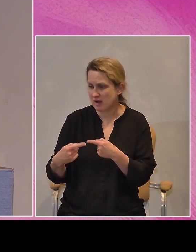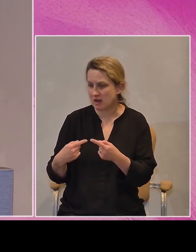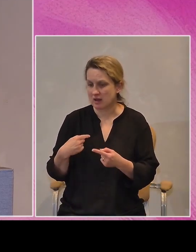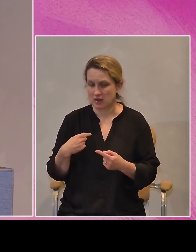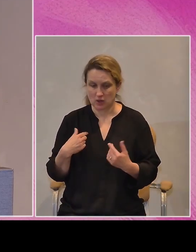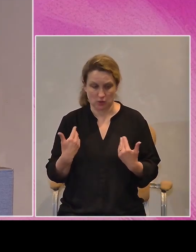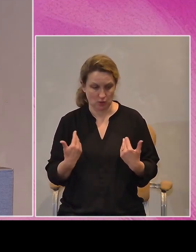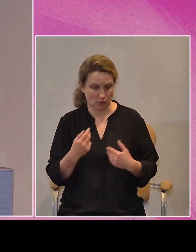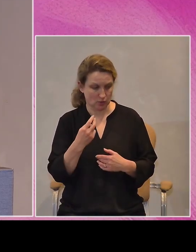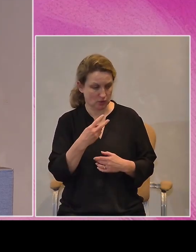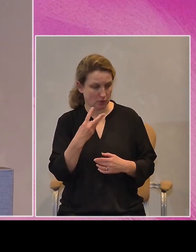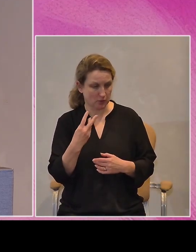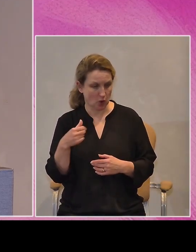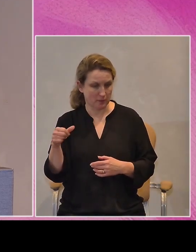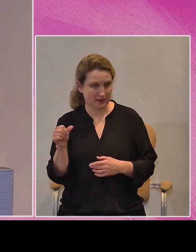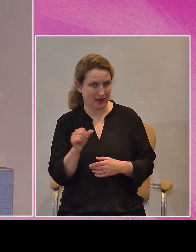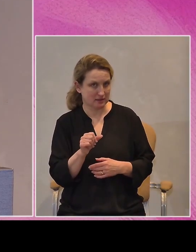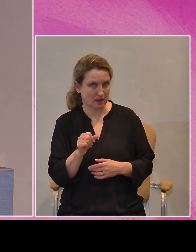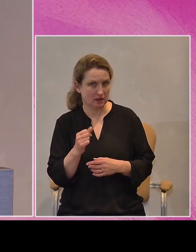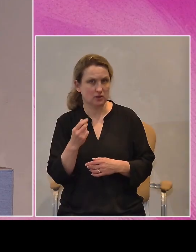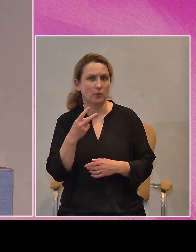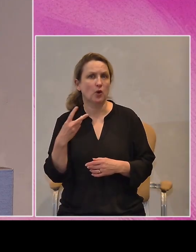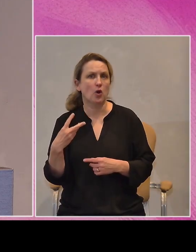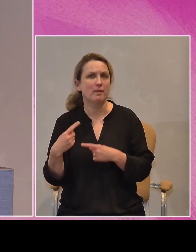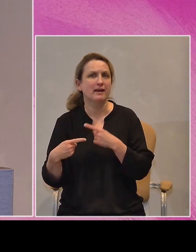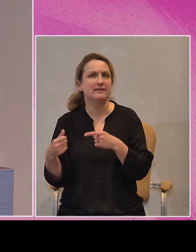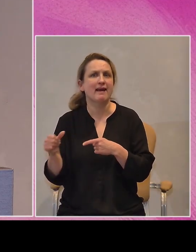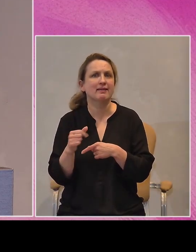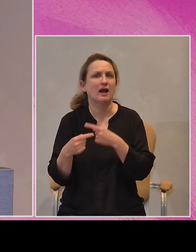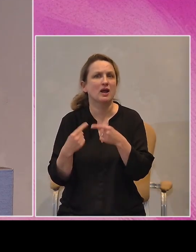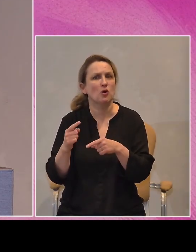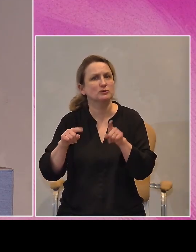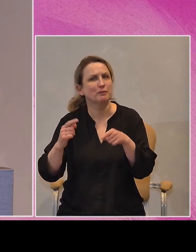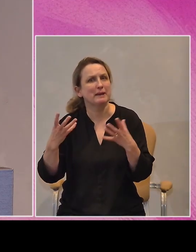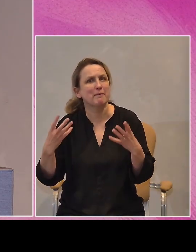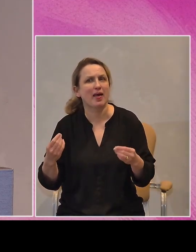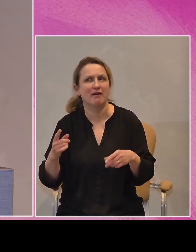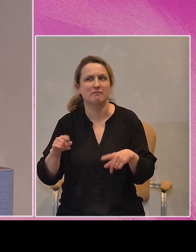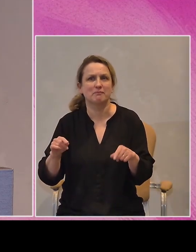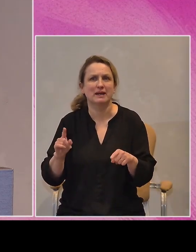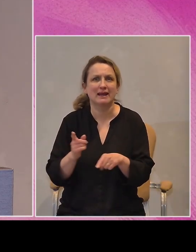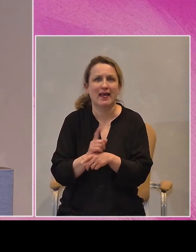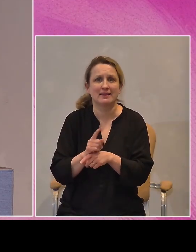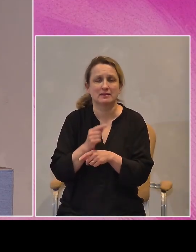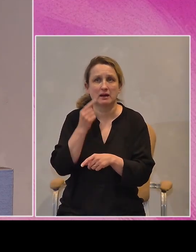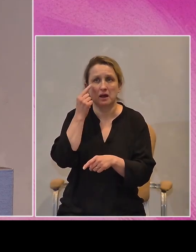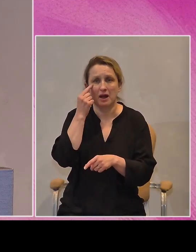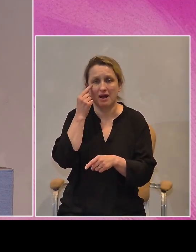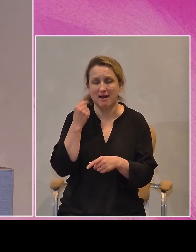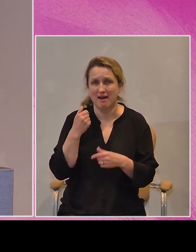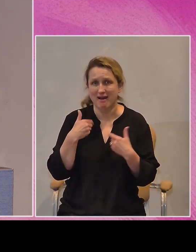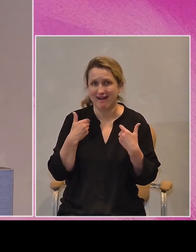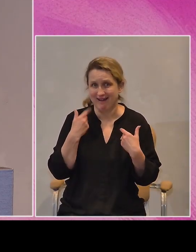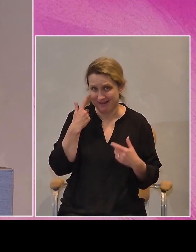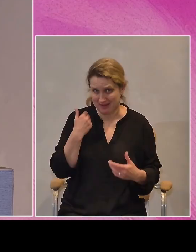kestnud 23 nädalat. 23 nädalat. 23 nädala jooksul mõni selline päev hetk, kui sa olen kas siis rõõmustki silma pisara võtnud, midagi sellist